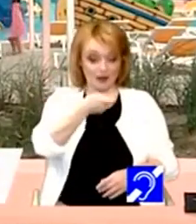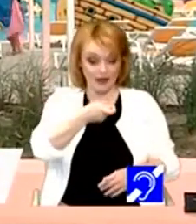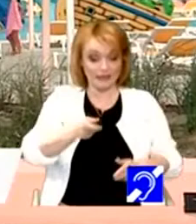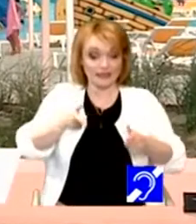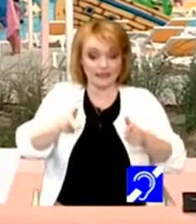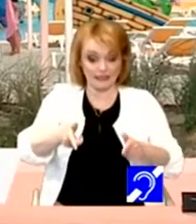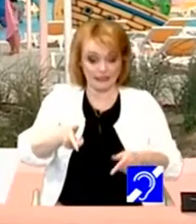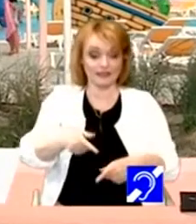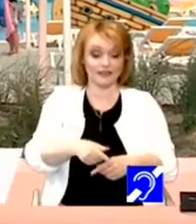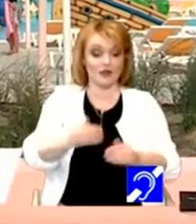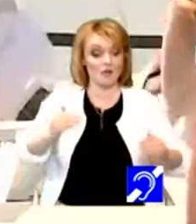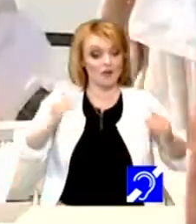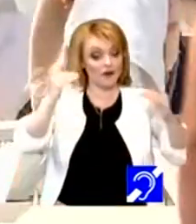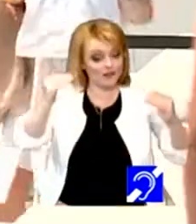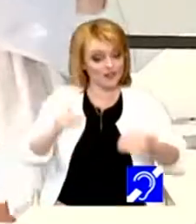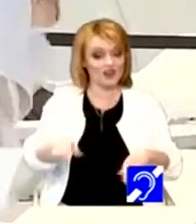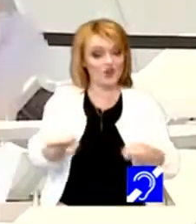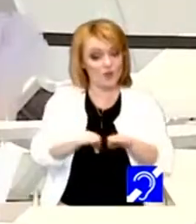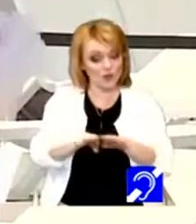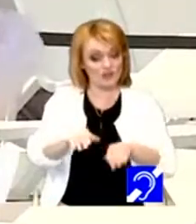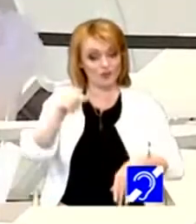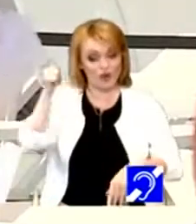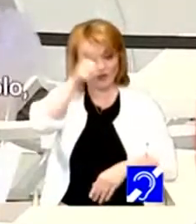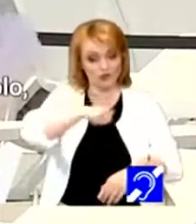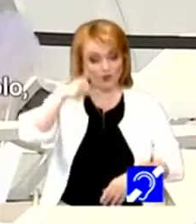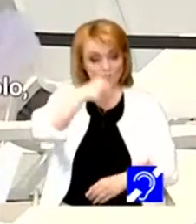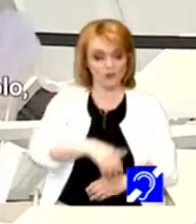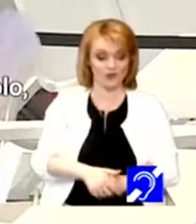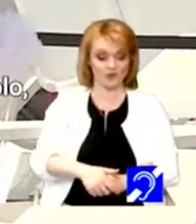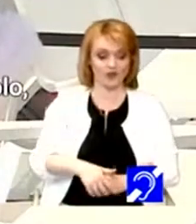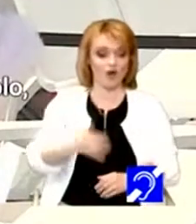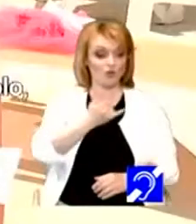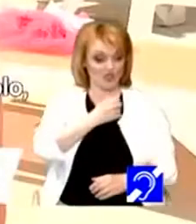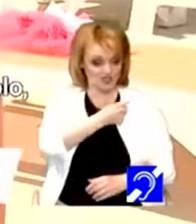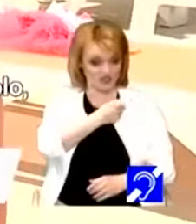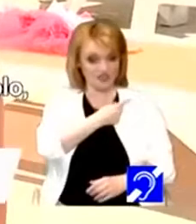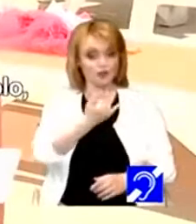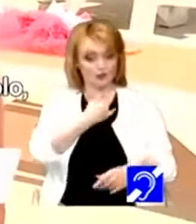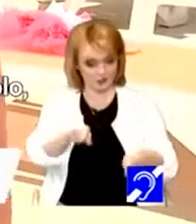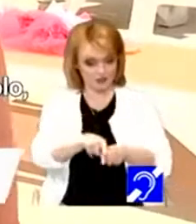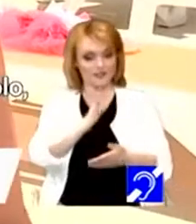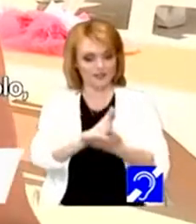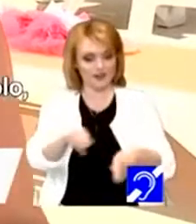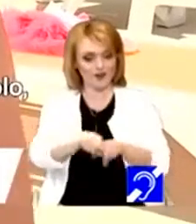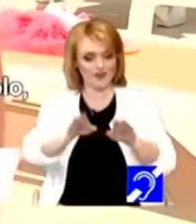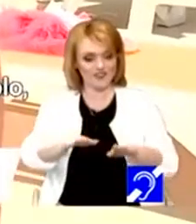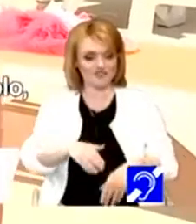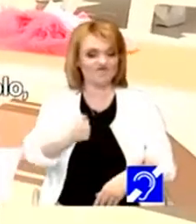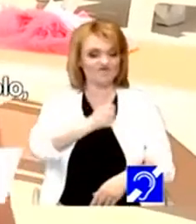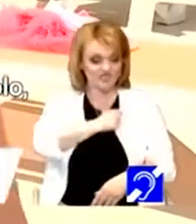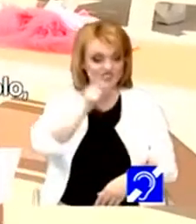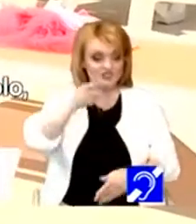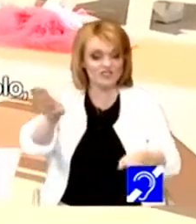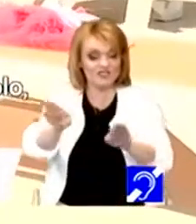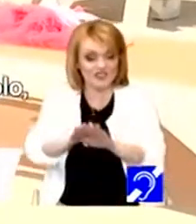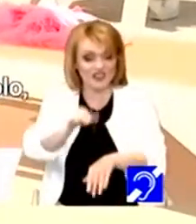de intrare la piscină au crescut cu mult față de anul trecut. У нас в Одессе тоже есть такой аквапарк, но, к сожалению,